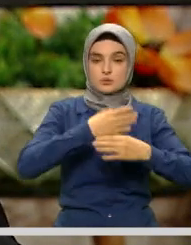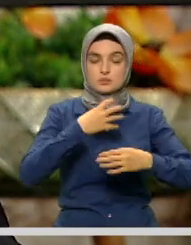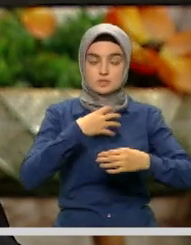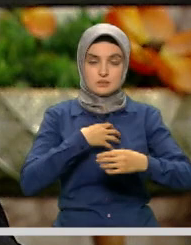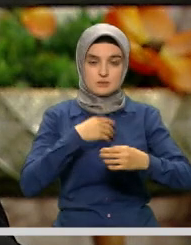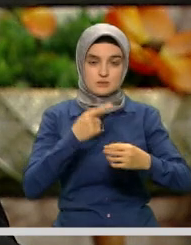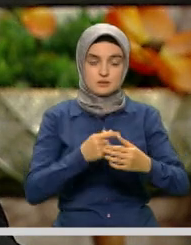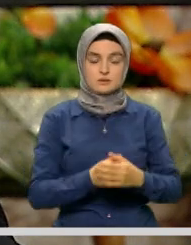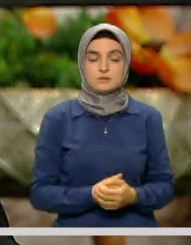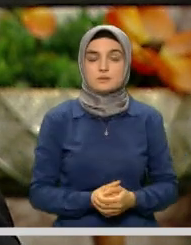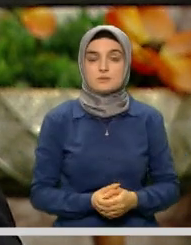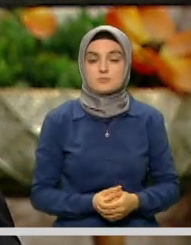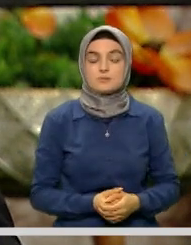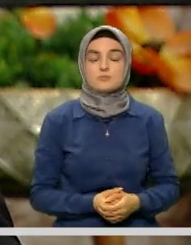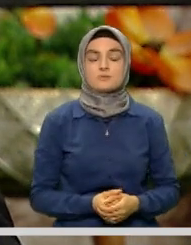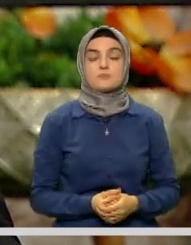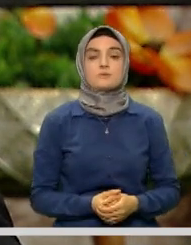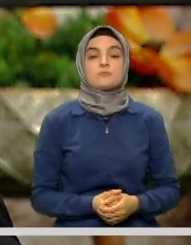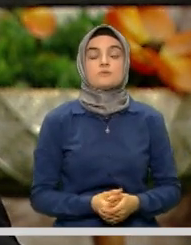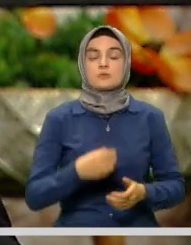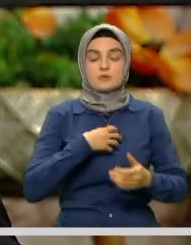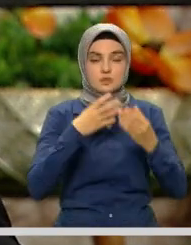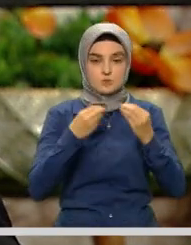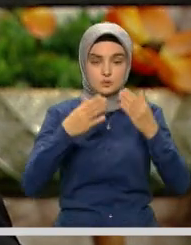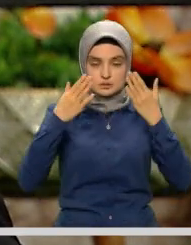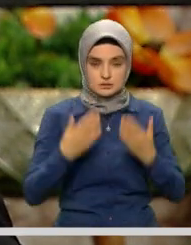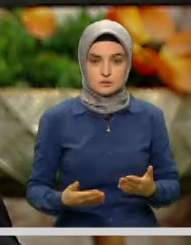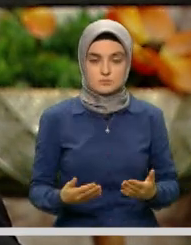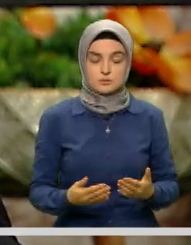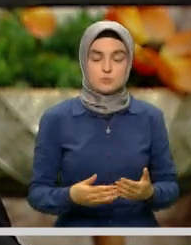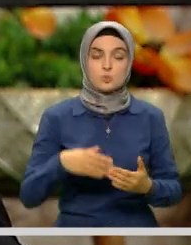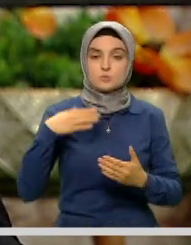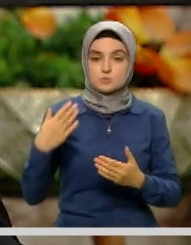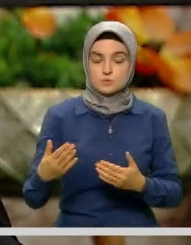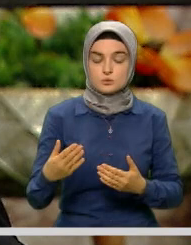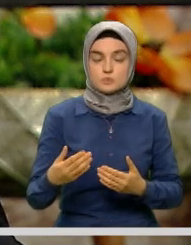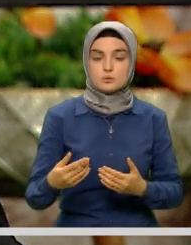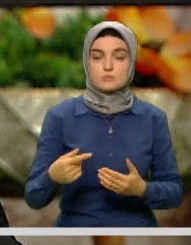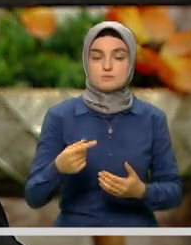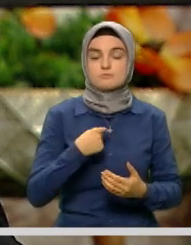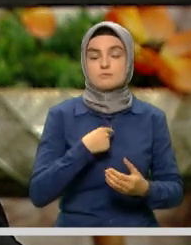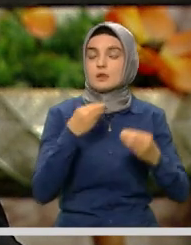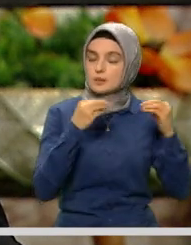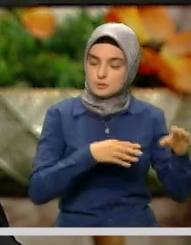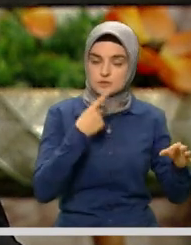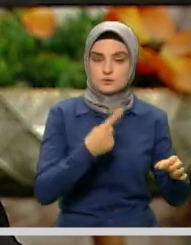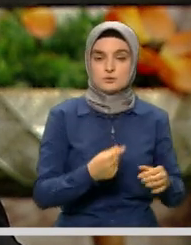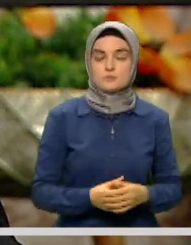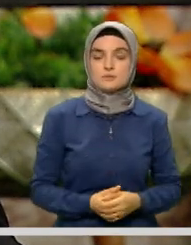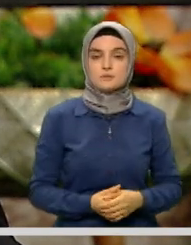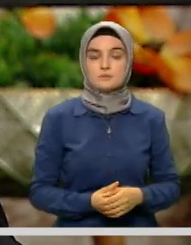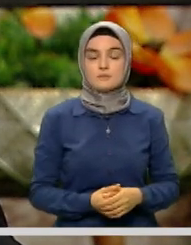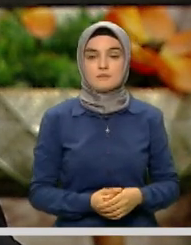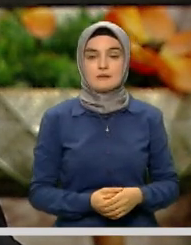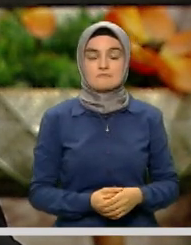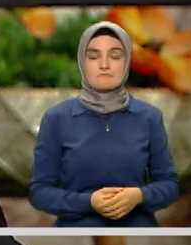hani bu şeyi bir biç. Sen kendinde olan kısmını bir kabul et önce. Ondan sonrasını diyor sen bana bırak. Yani tabir caizse.